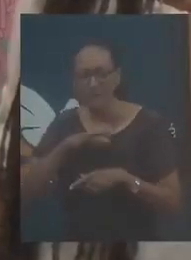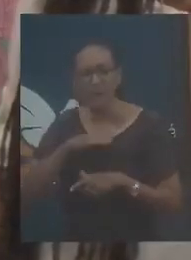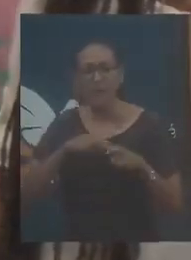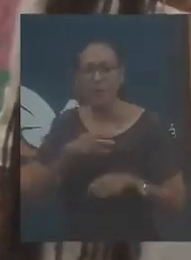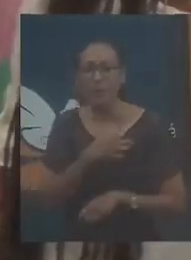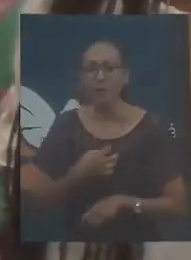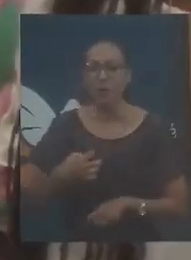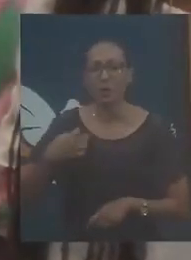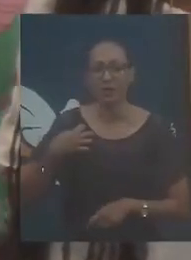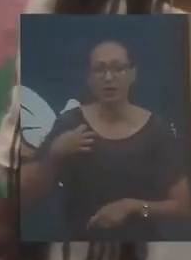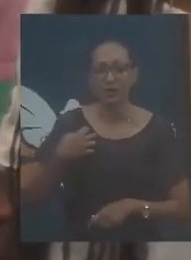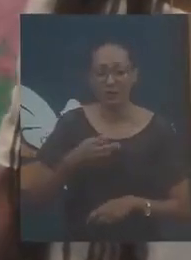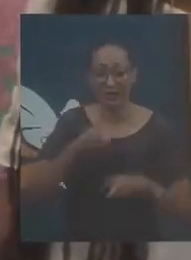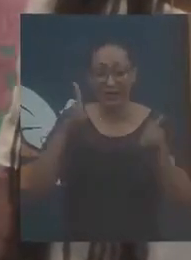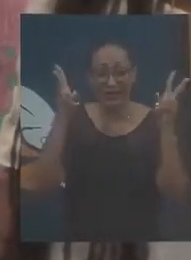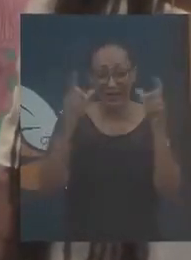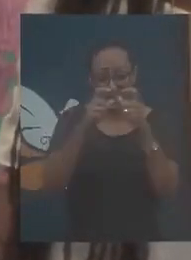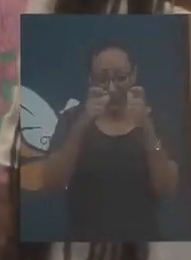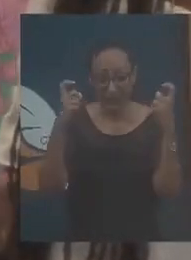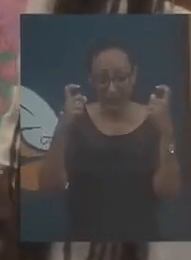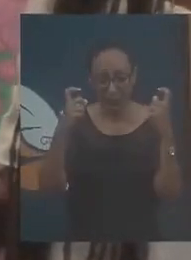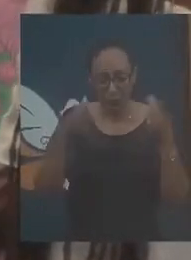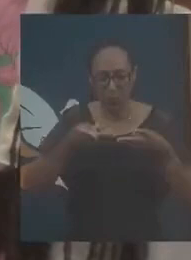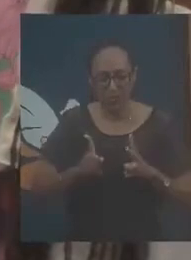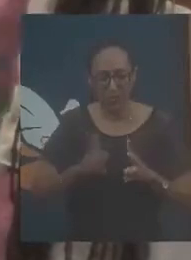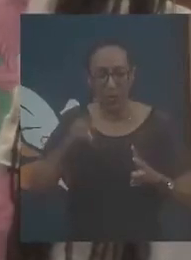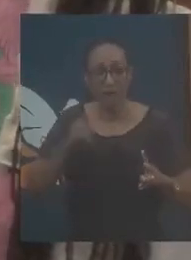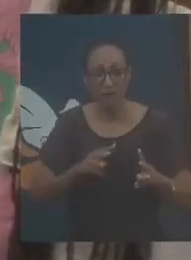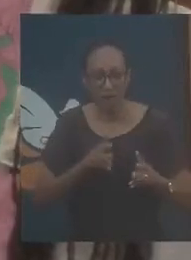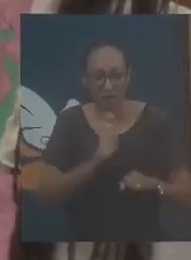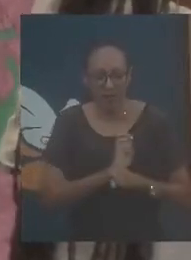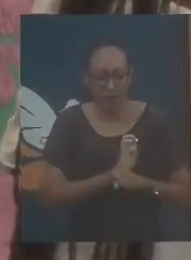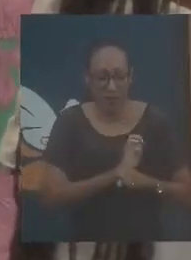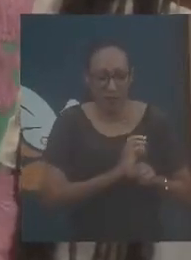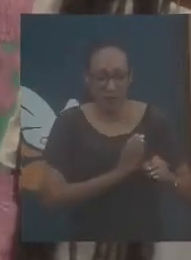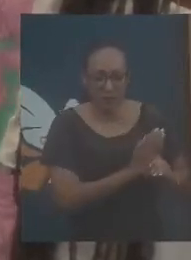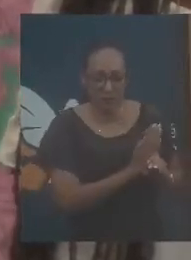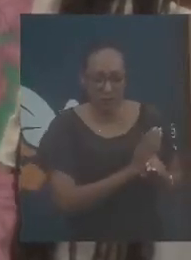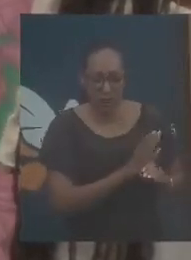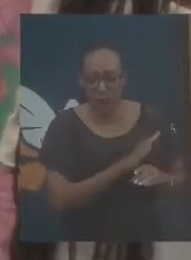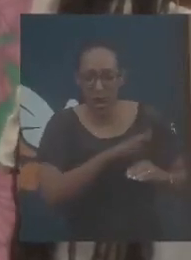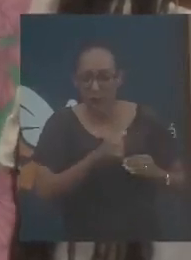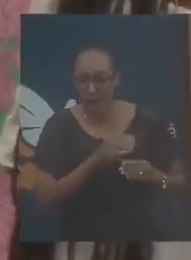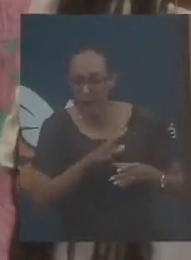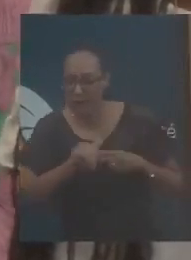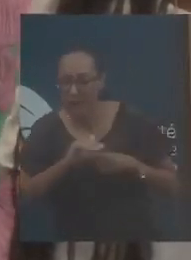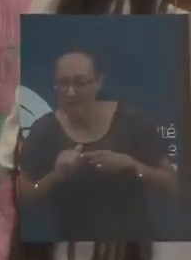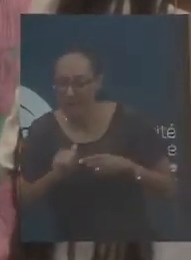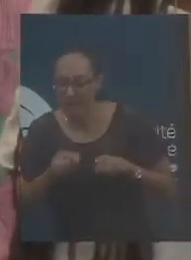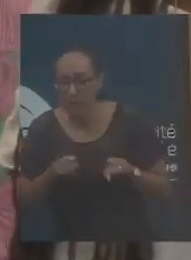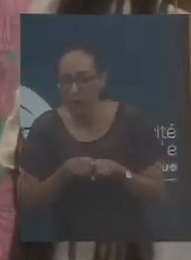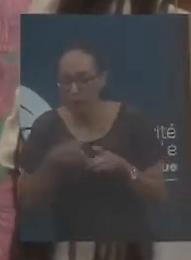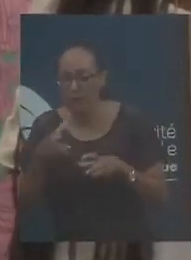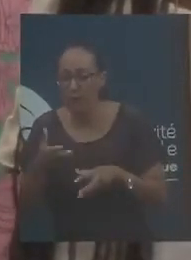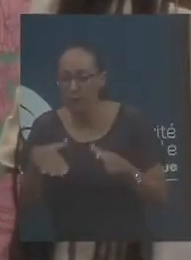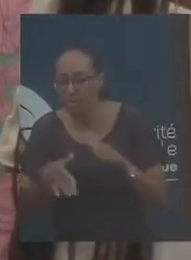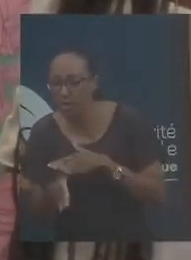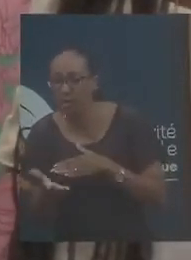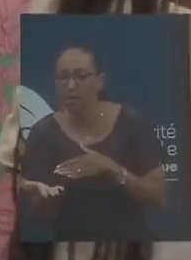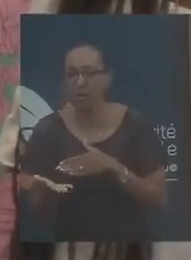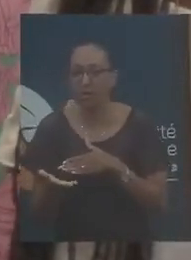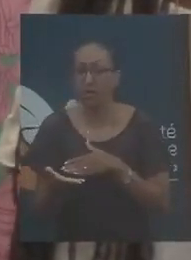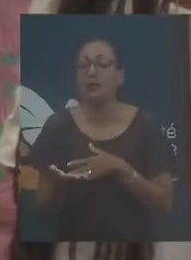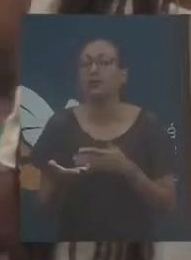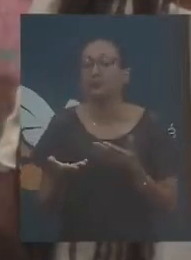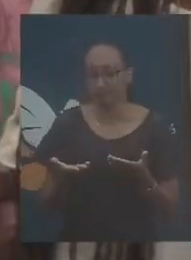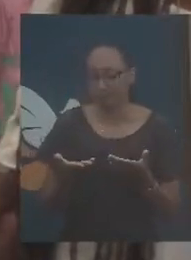titre authentique et qu'il en a fait ce qu'il voulait. Alors, aidez-nous. Aidez-nous à libérer Hervé. Et vous allez voir que le problème de